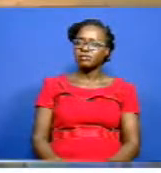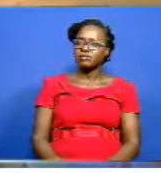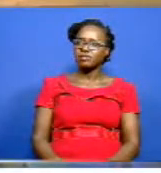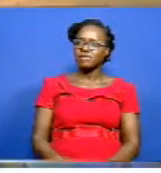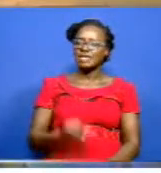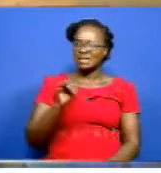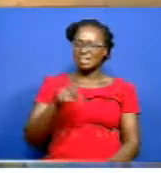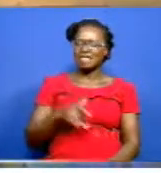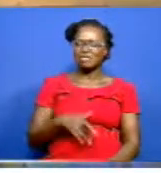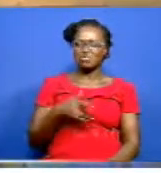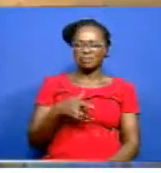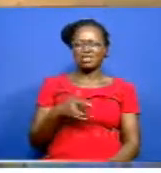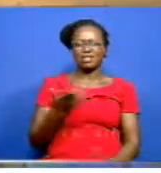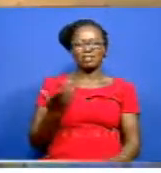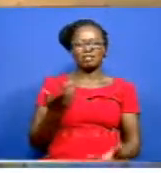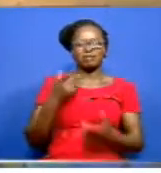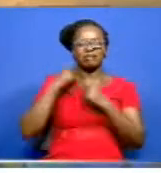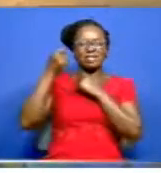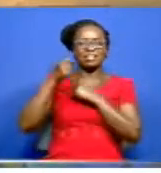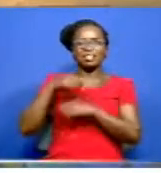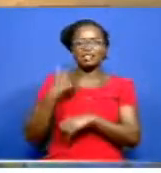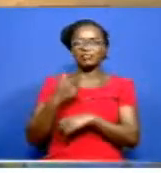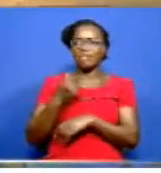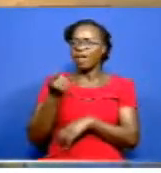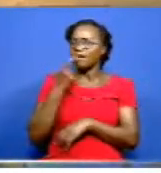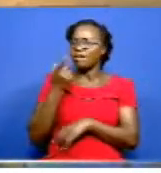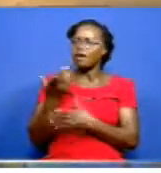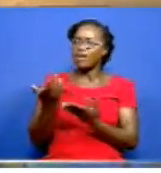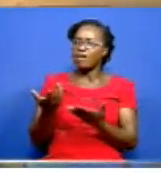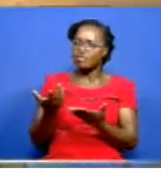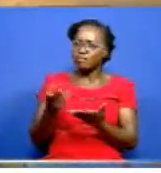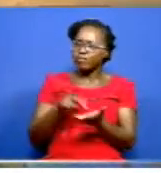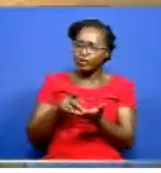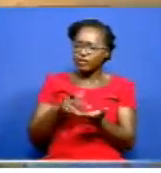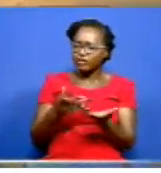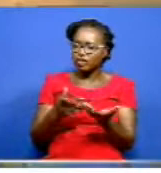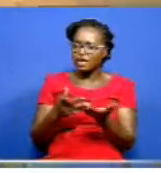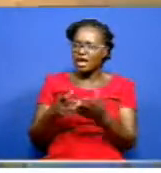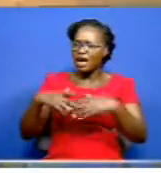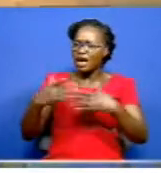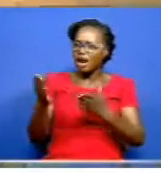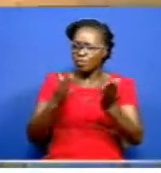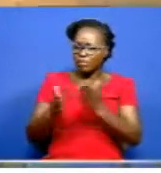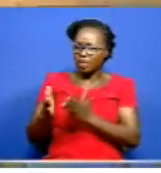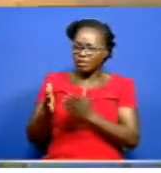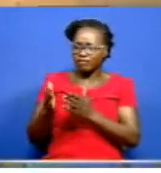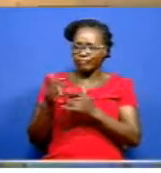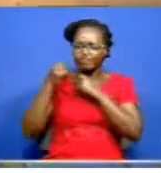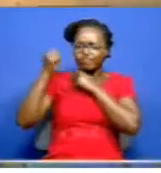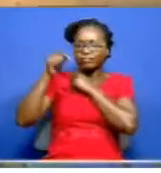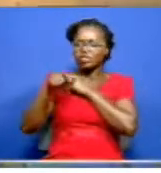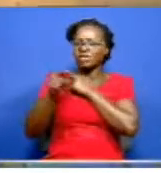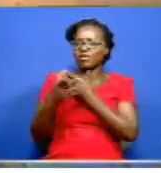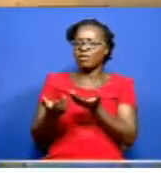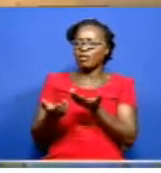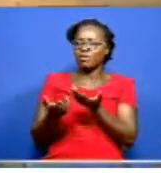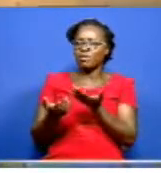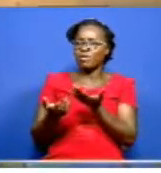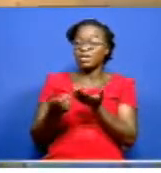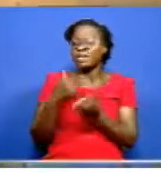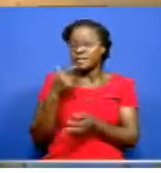unamuuliza umepangaje? Umenunua dawa? Umepangaje kujisuicide aje? Hiyo inakwanga mtu